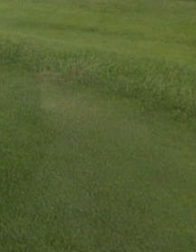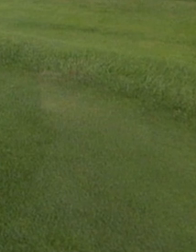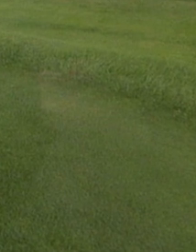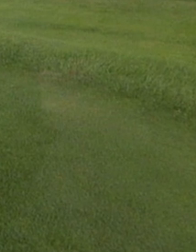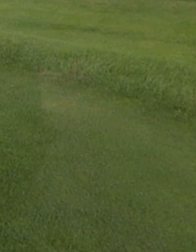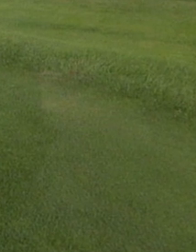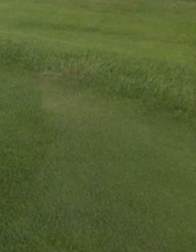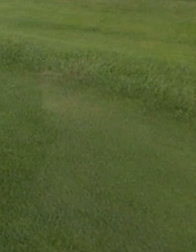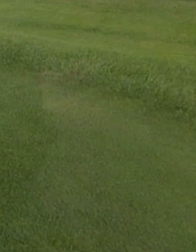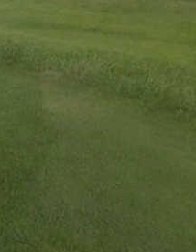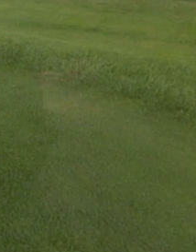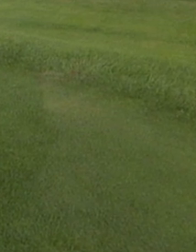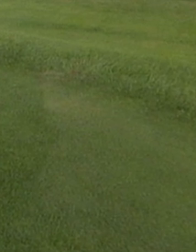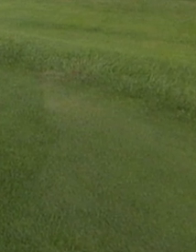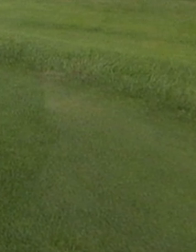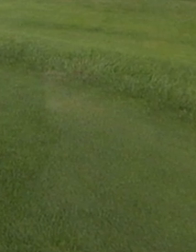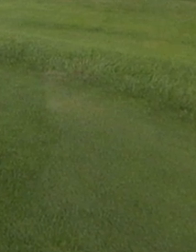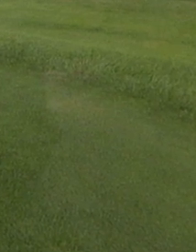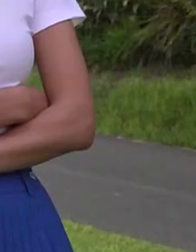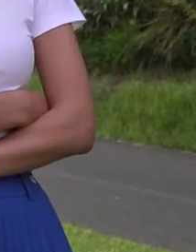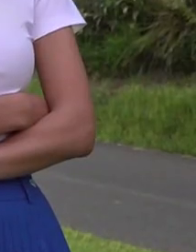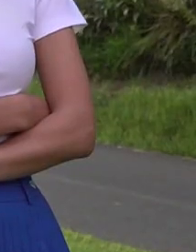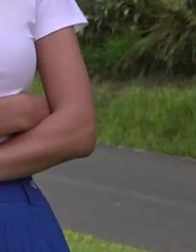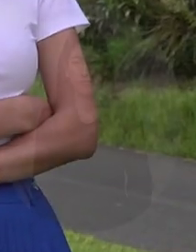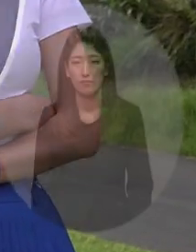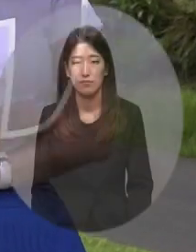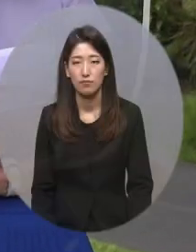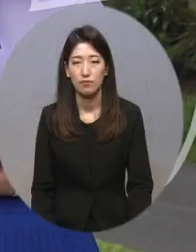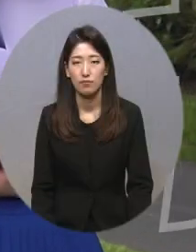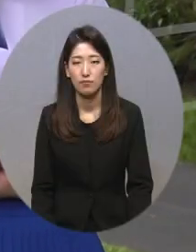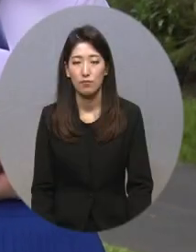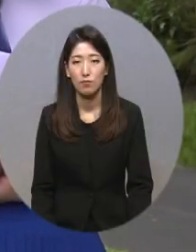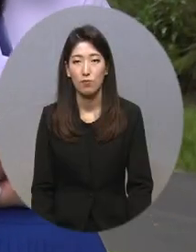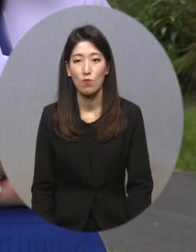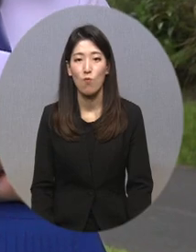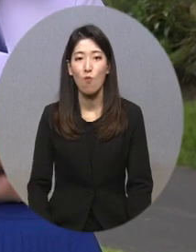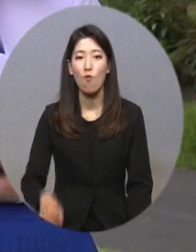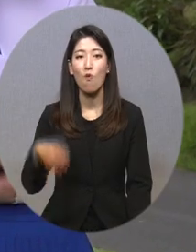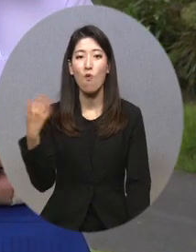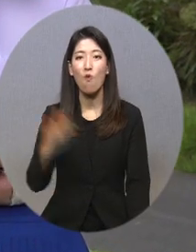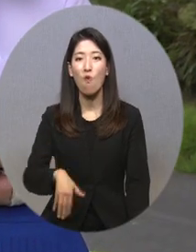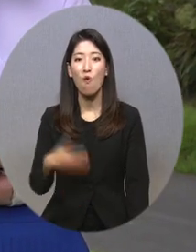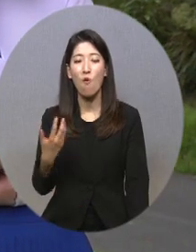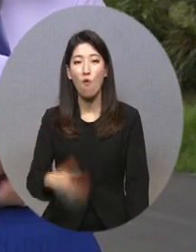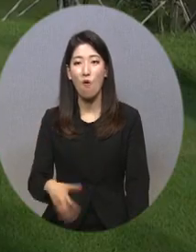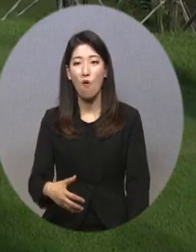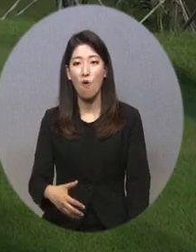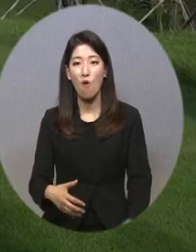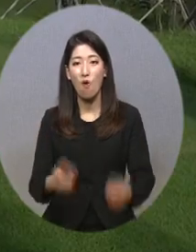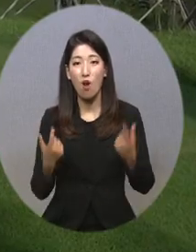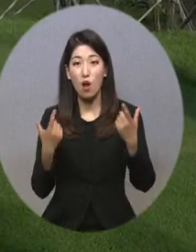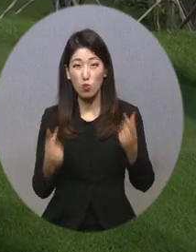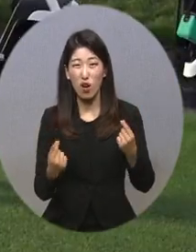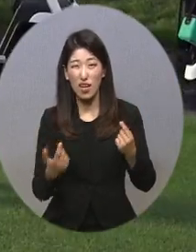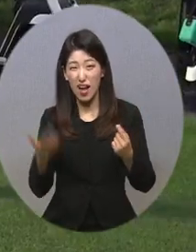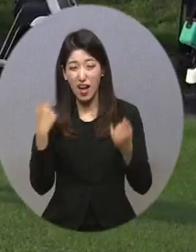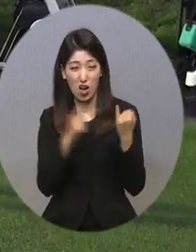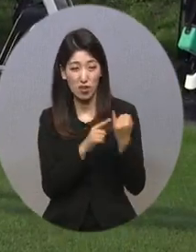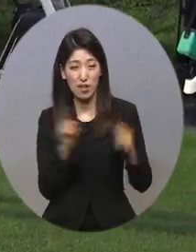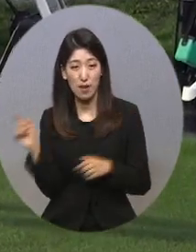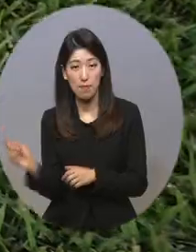응. 너무 감는 건 아니겠지 설마. 와. 똑같이 갔어 언니랑. 생겼다. 괜찮잖아요 캐디님 그죠?